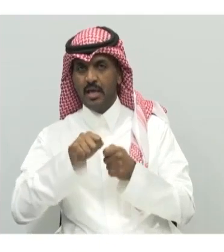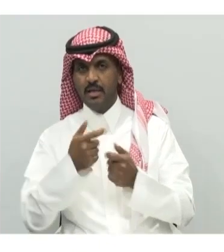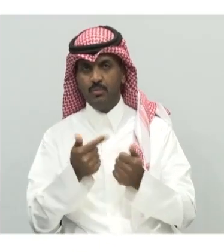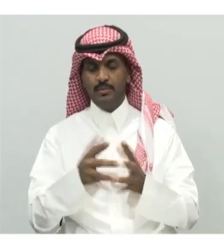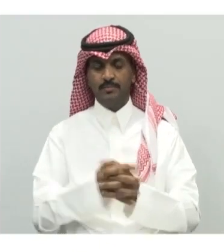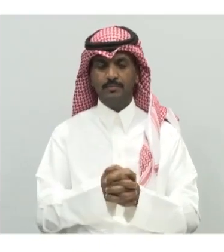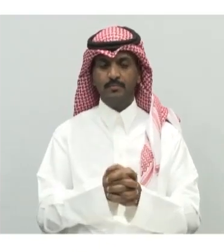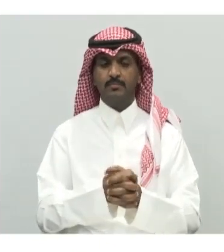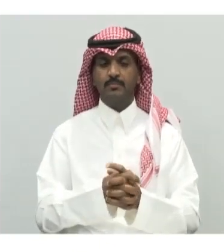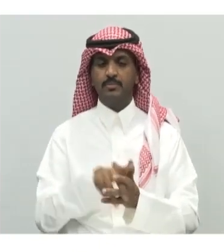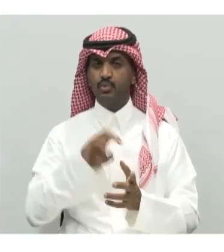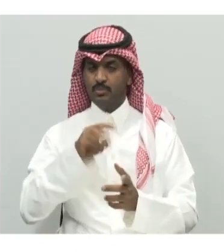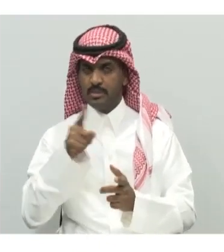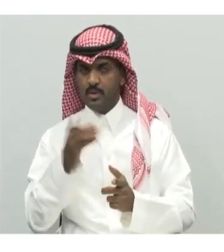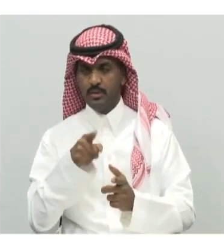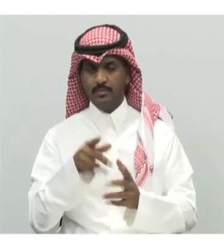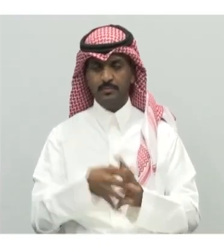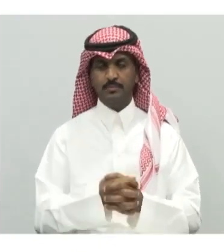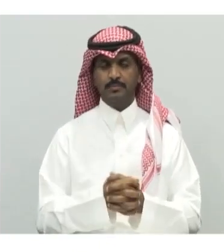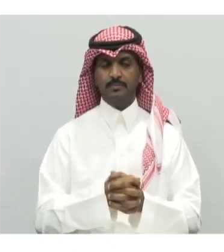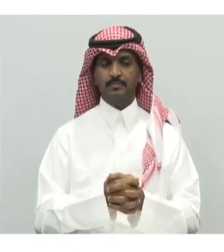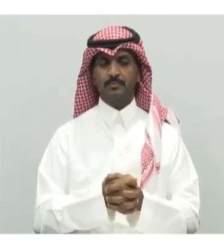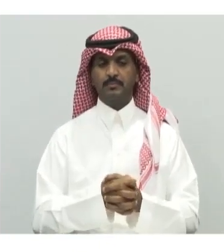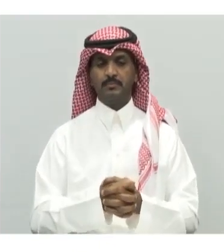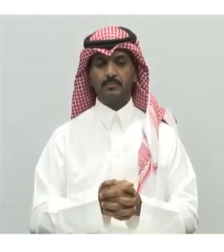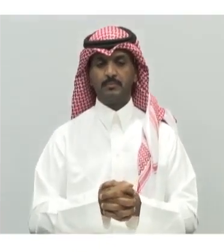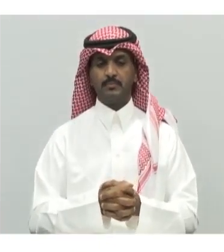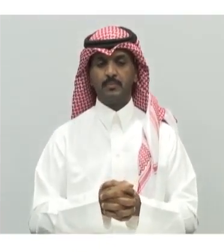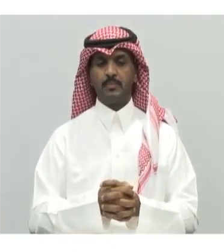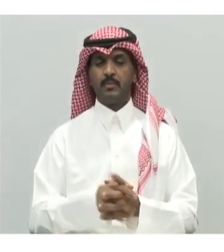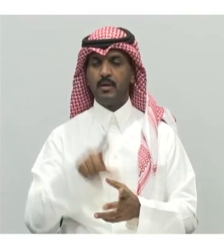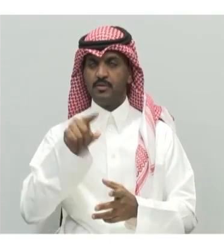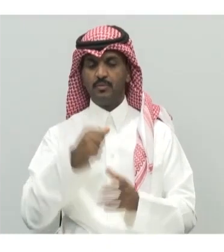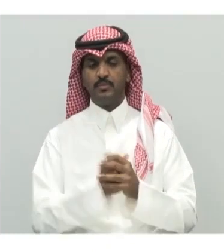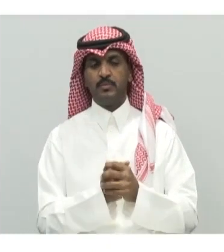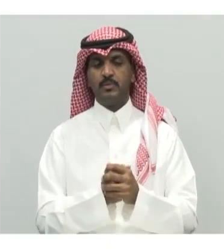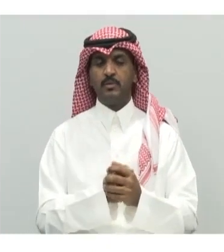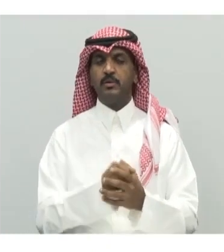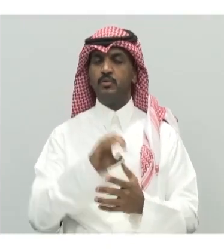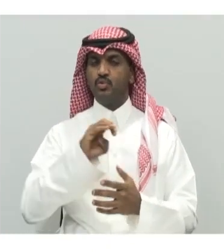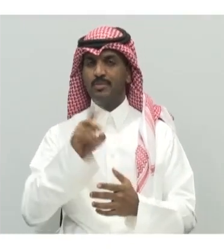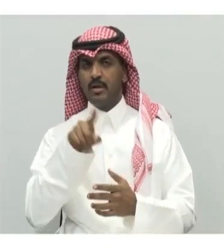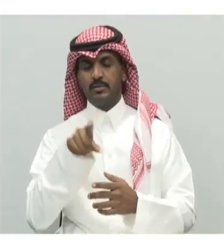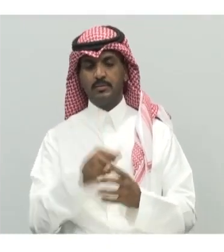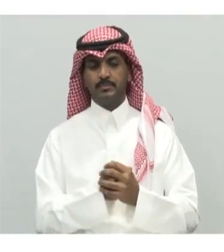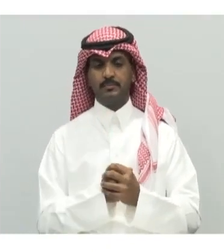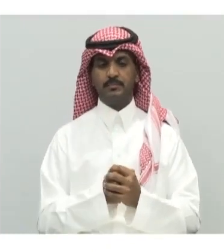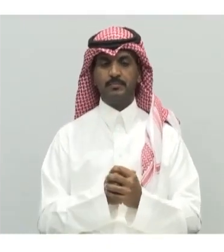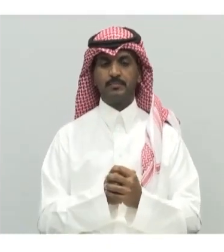العباره صحيحه ام خاطئه احسنتم العباره خاطئه